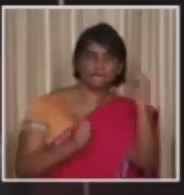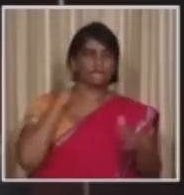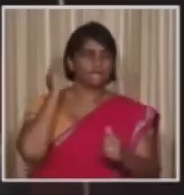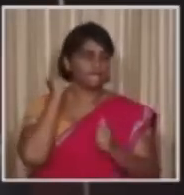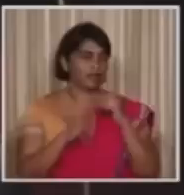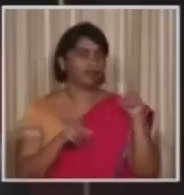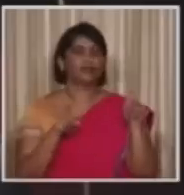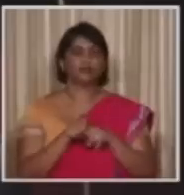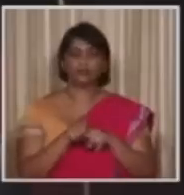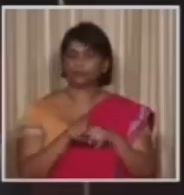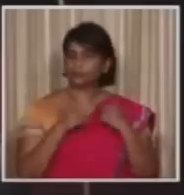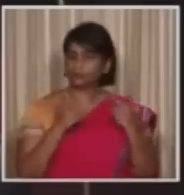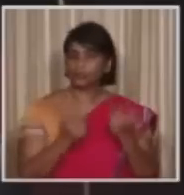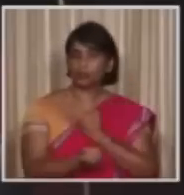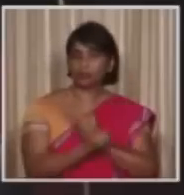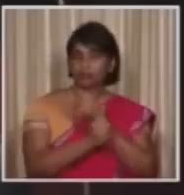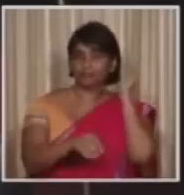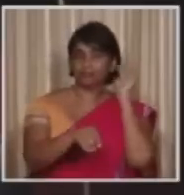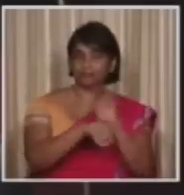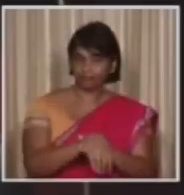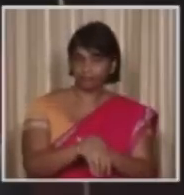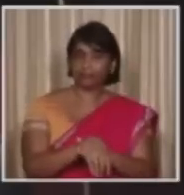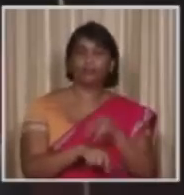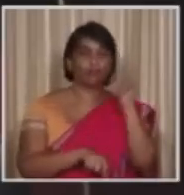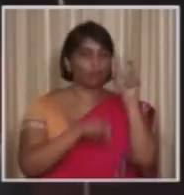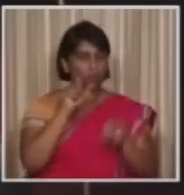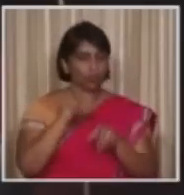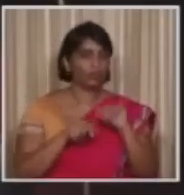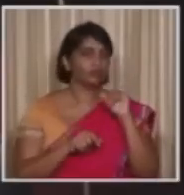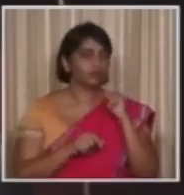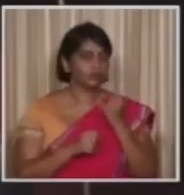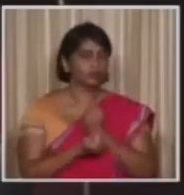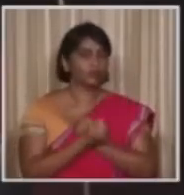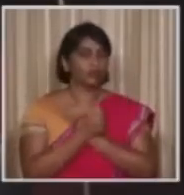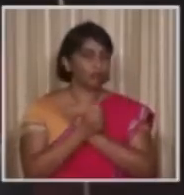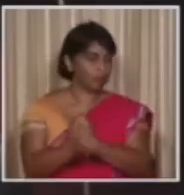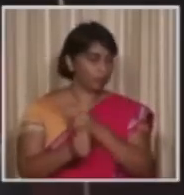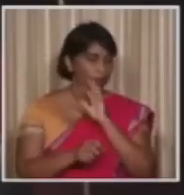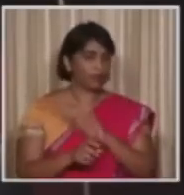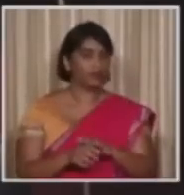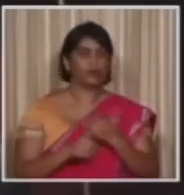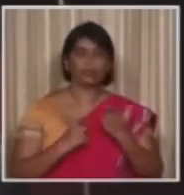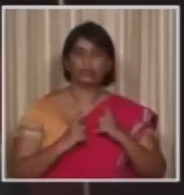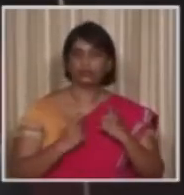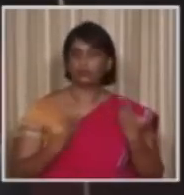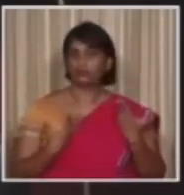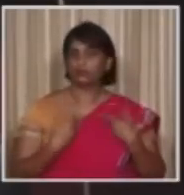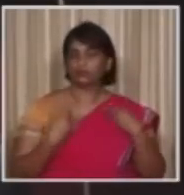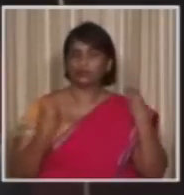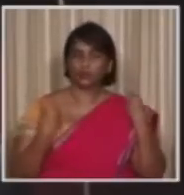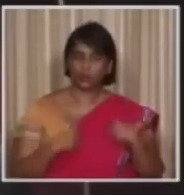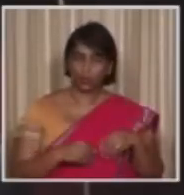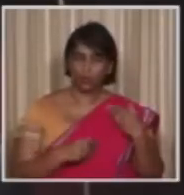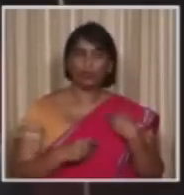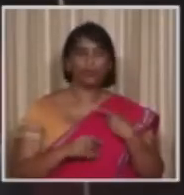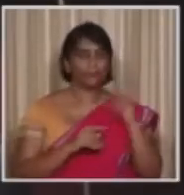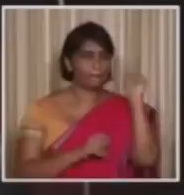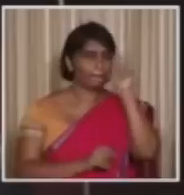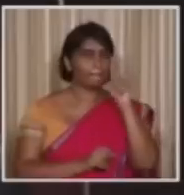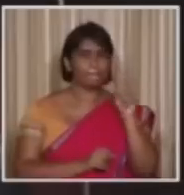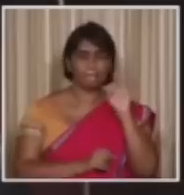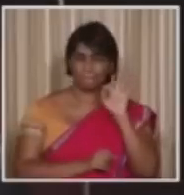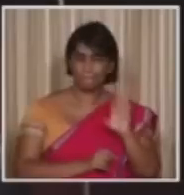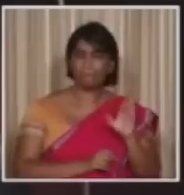ගැන, නැත්නම් අත්අඩංගුවේ හිටපු අය සමහරවිට අත්අඩංගුවේ ඉන්නකොට ජීවිතය නැති වෙලා තියෙනවා. ඉතින් ප්‍රශ්නයක්